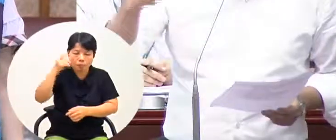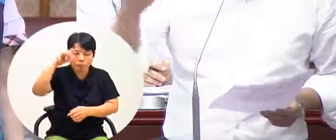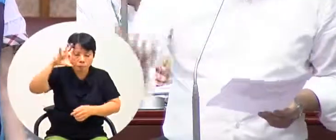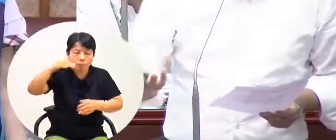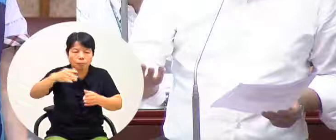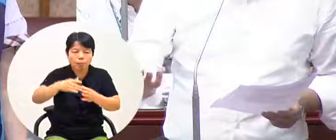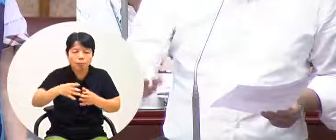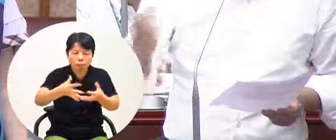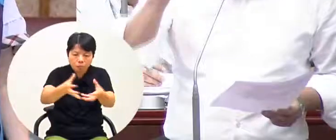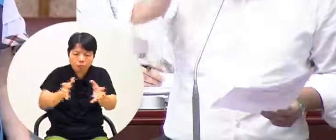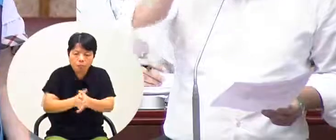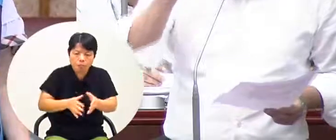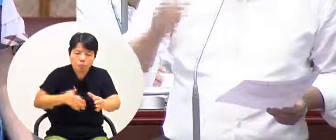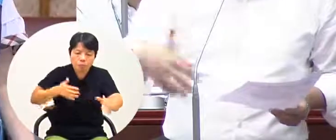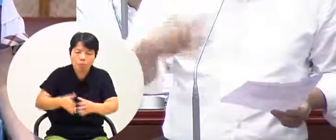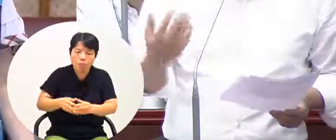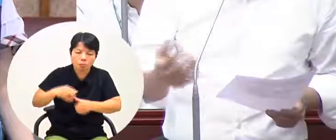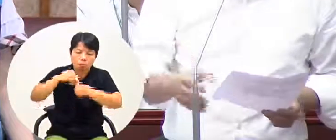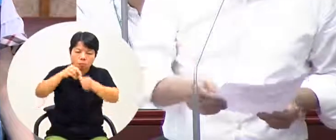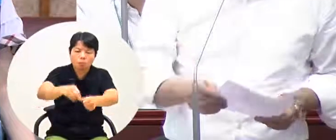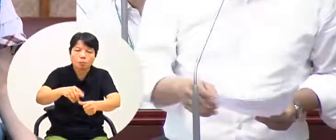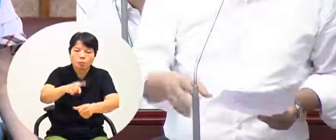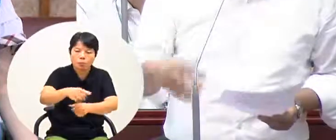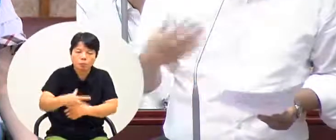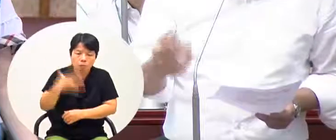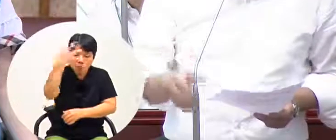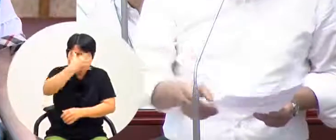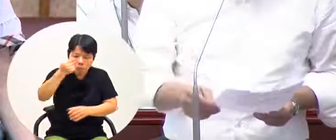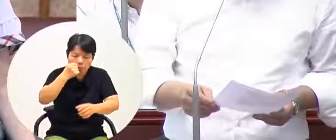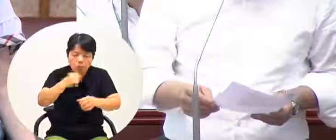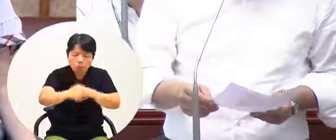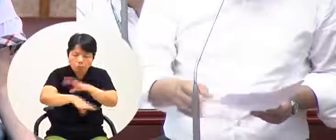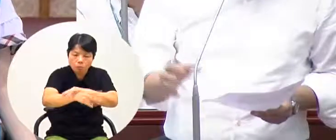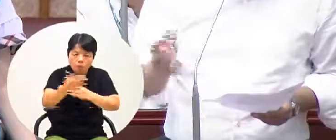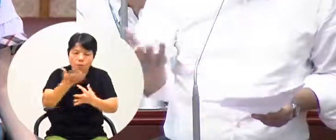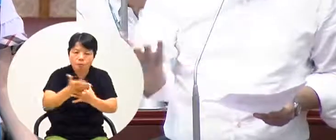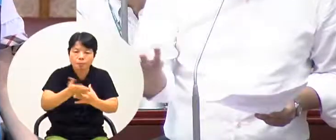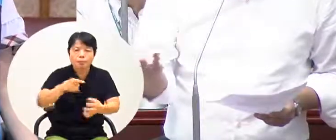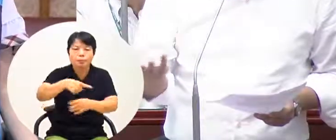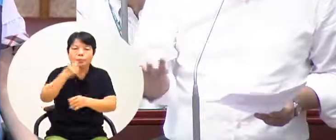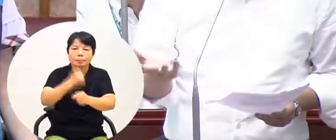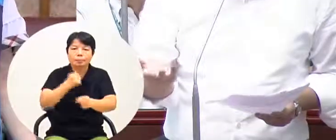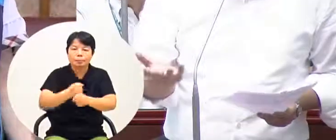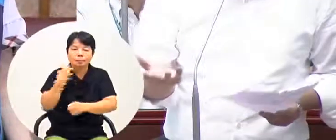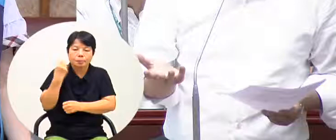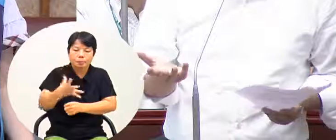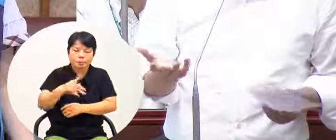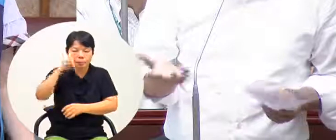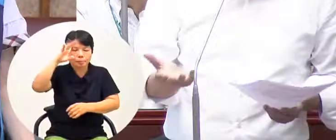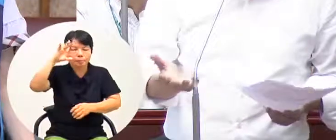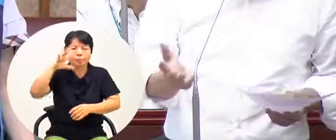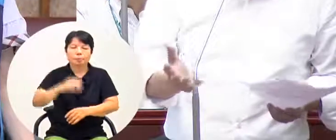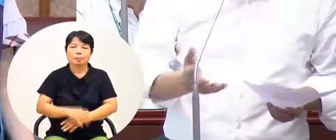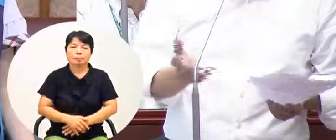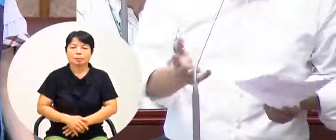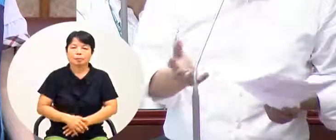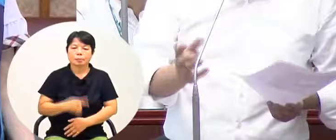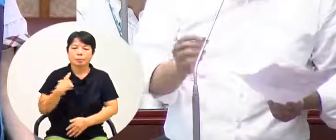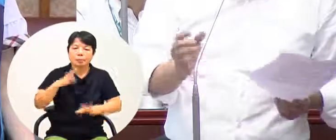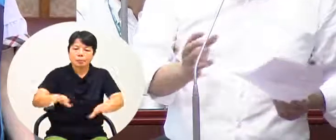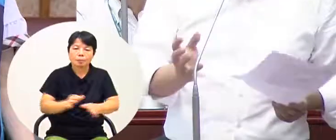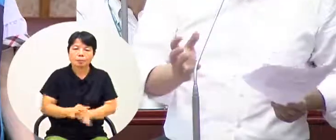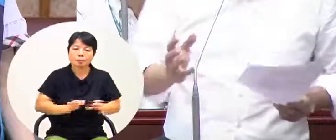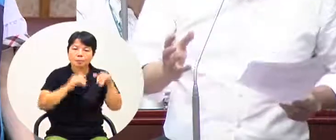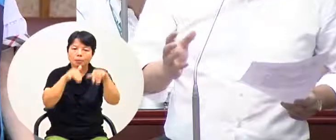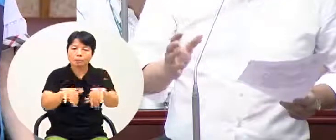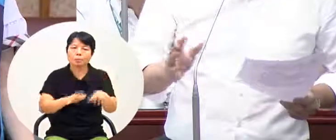就是用老的空间来去从事他们的一些新的创业的东西，比如说像浪花工作共同空间等等这